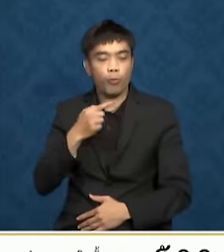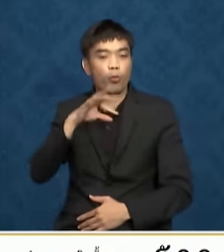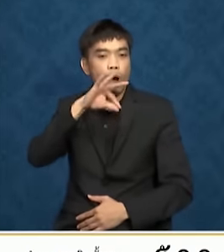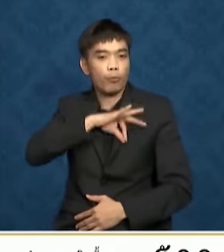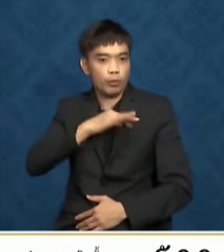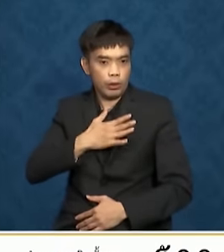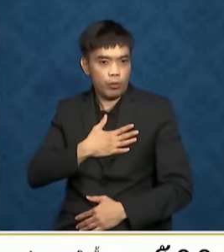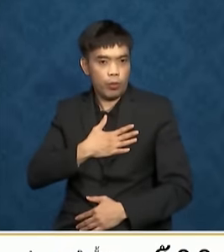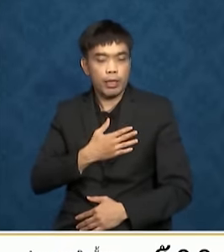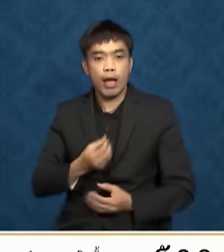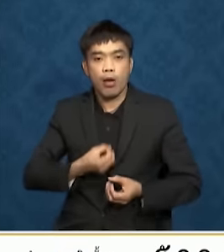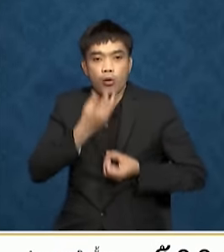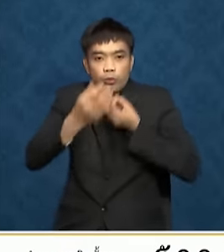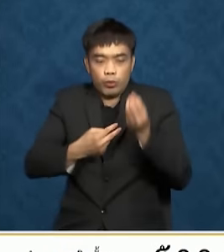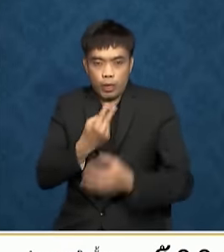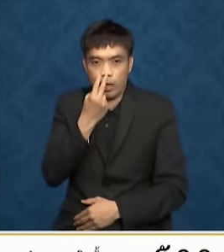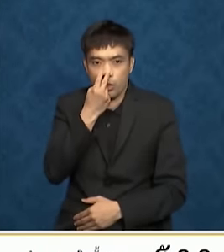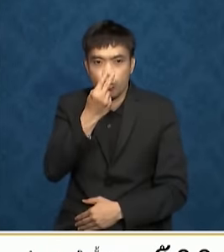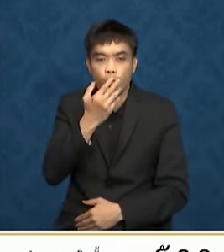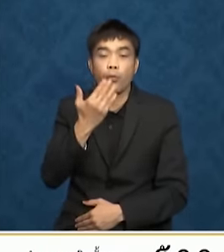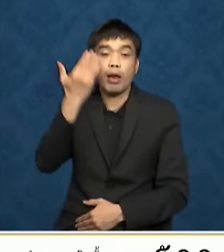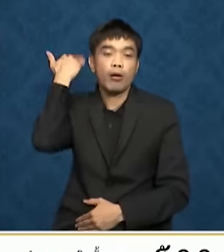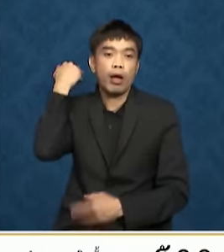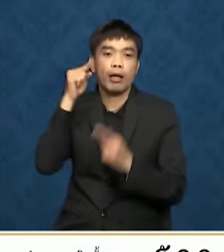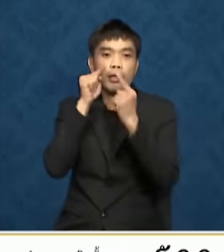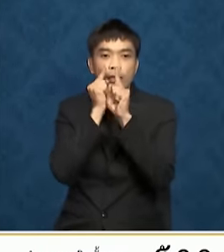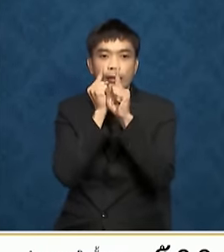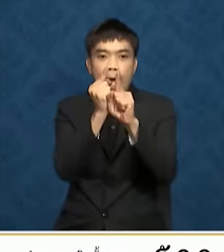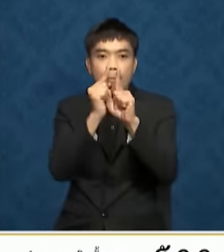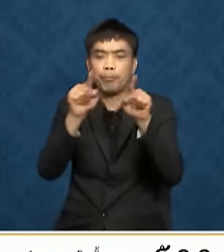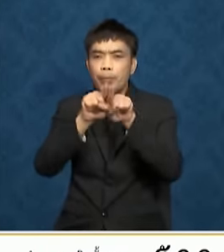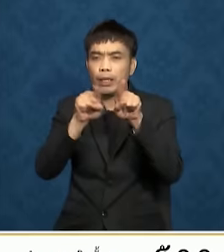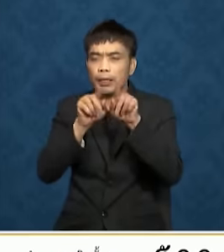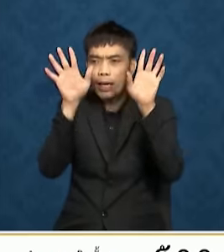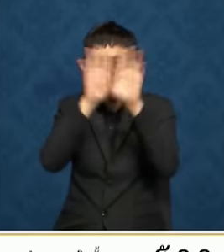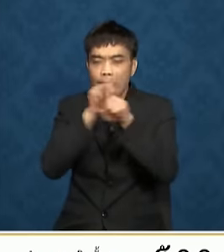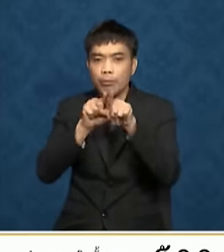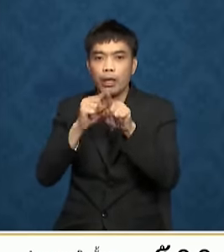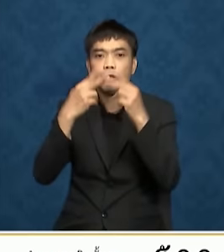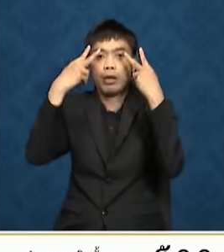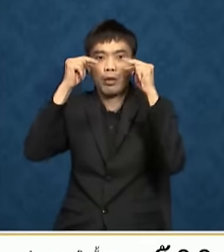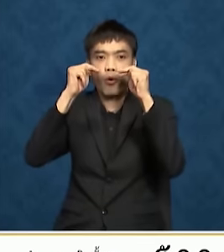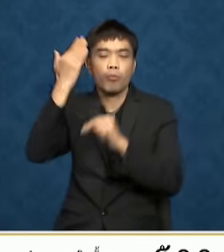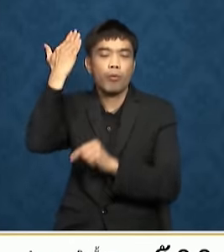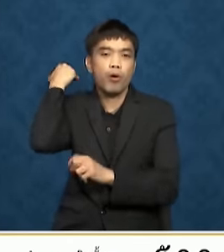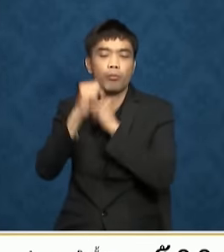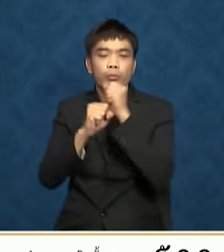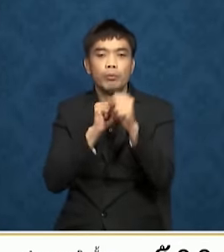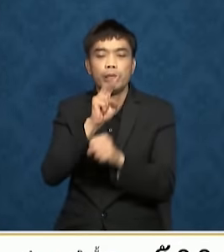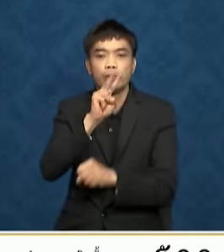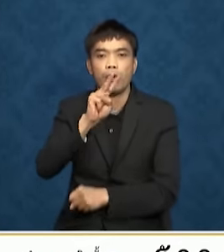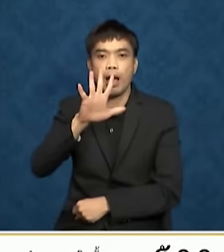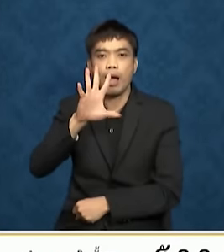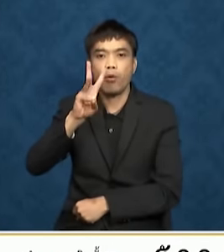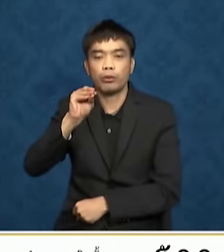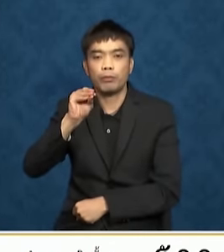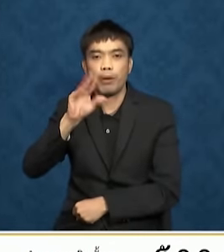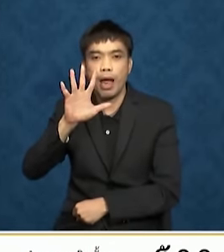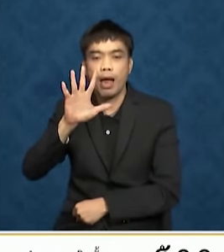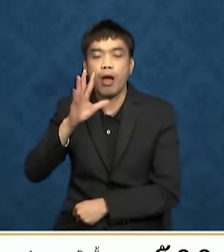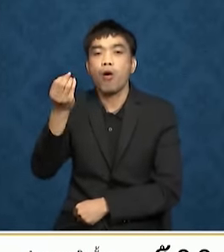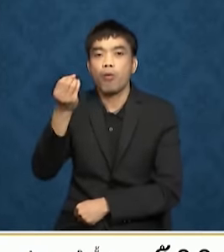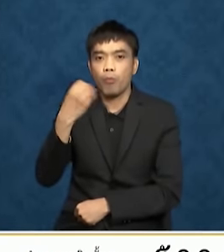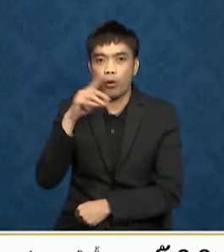แล้วก็มองตรงกับที่อดีตนายกรัฐมนตรีพูดไว้เมื่อปี 2565ด้วยว่ามันคือการสร้างเอางบประมาณอย่างรอบข้อมาสร้าง